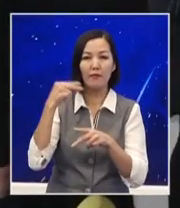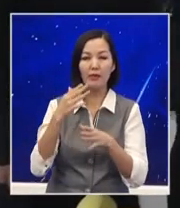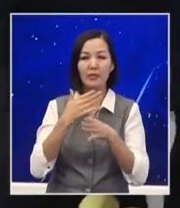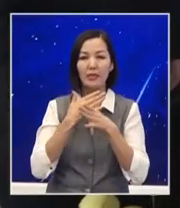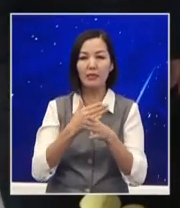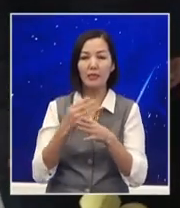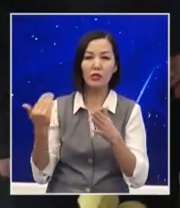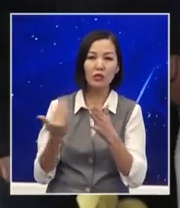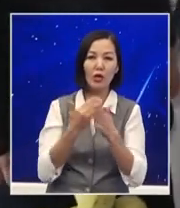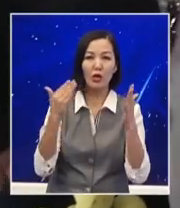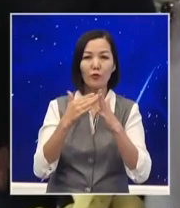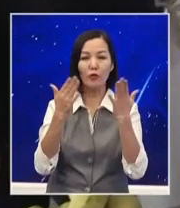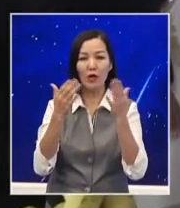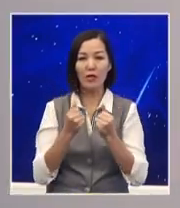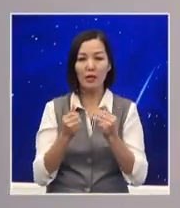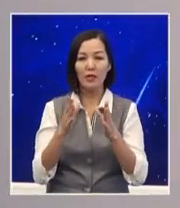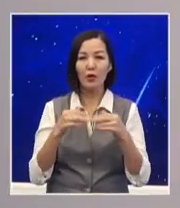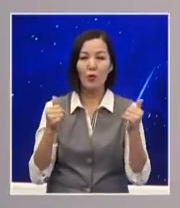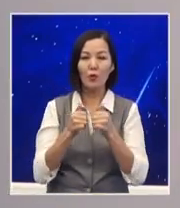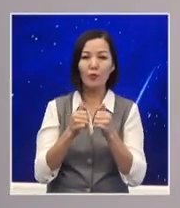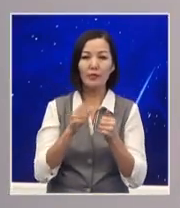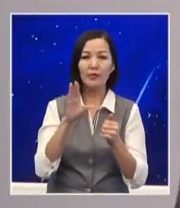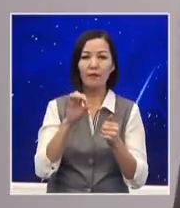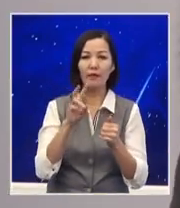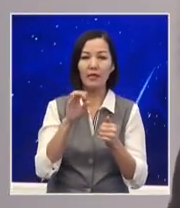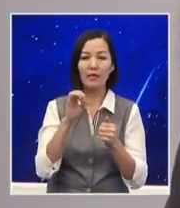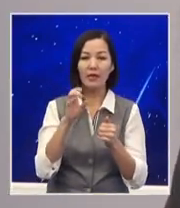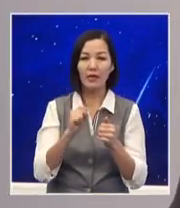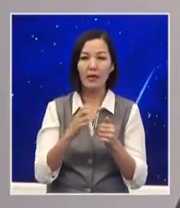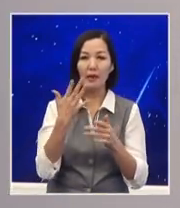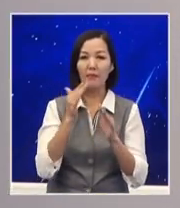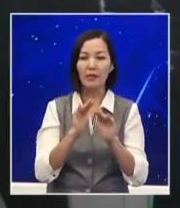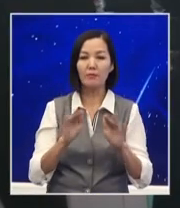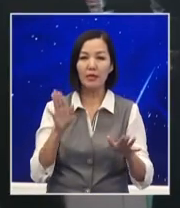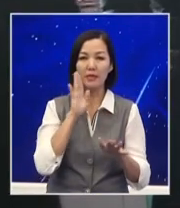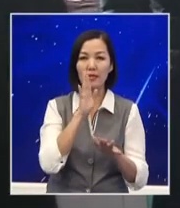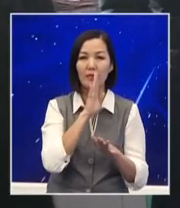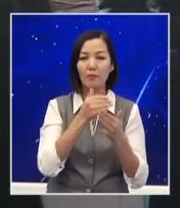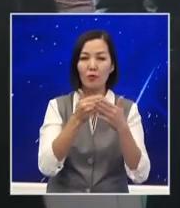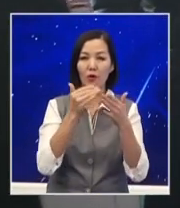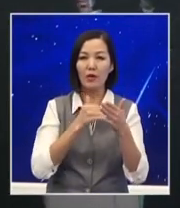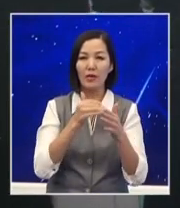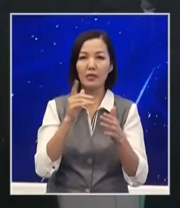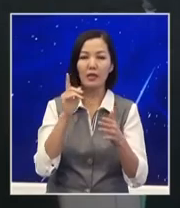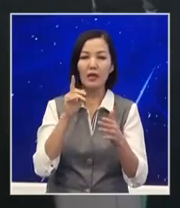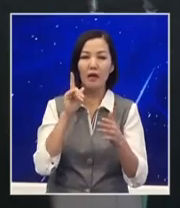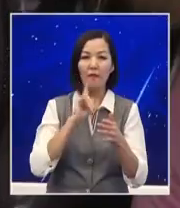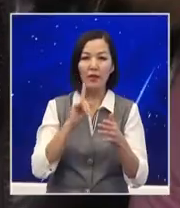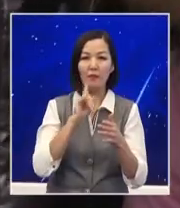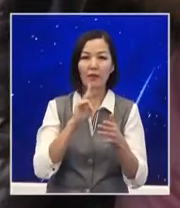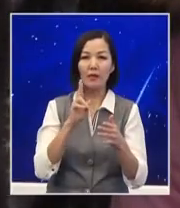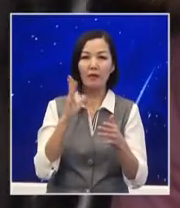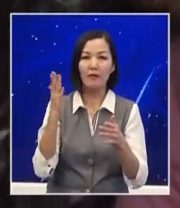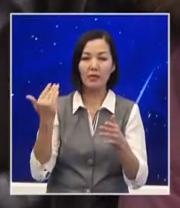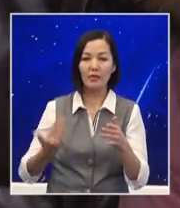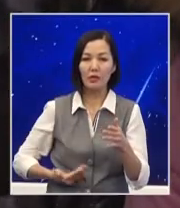шаңыраққа бас сұғып шаттыққа кенелген жанның бірі Венера Өтегенова. 5 баланың анасы осыған дейін әр жерде пәтер жалдап күн кешіп